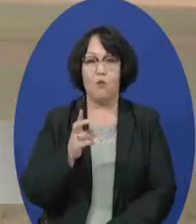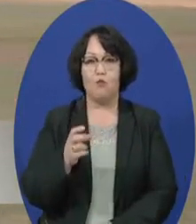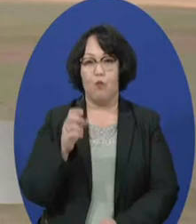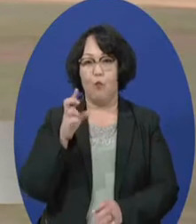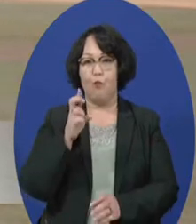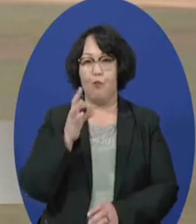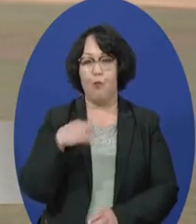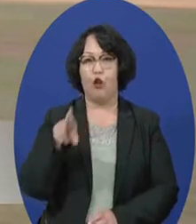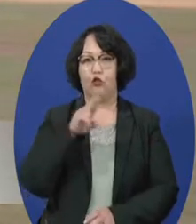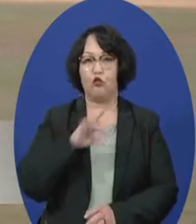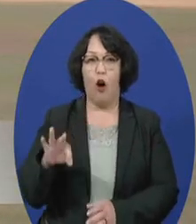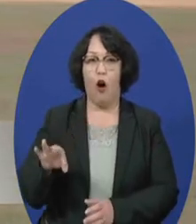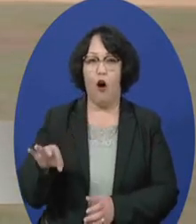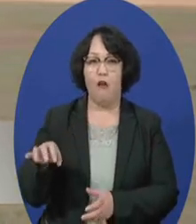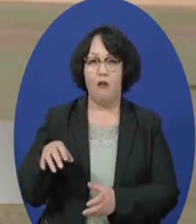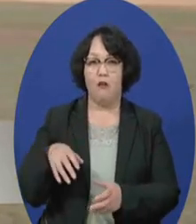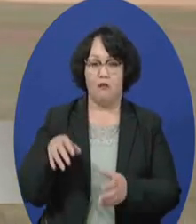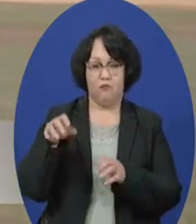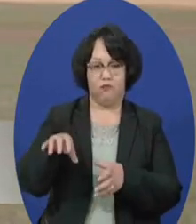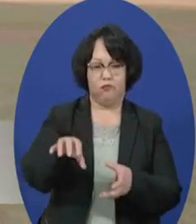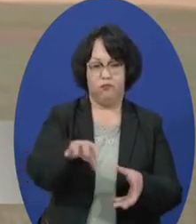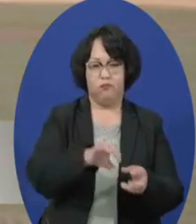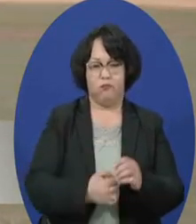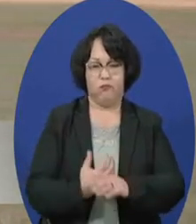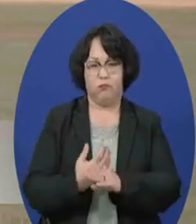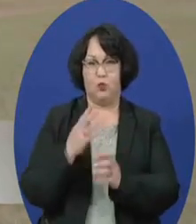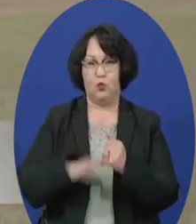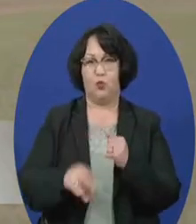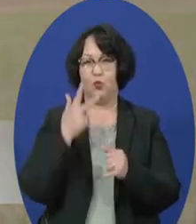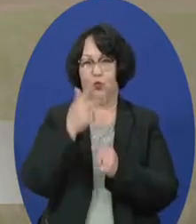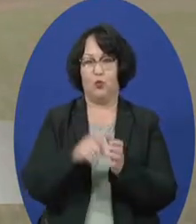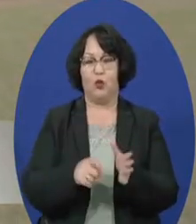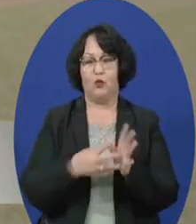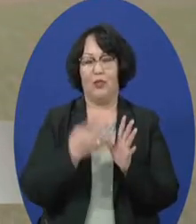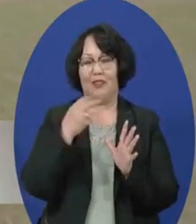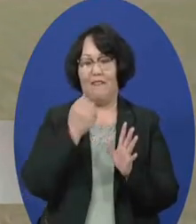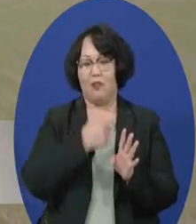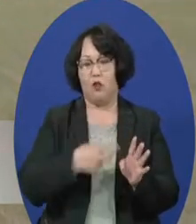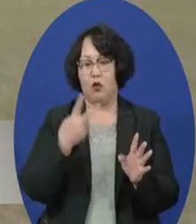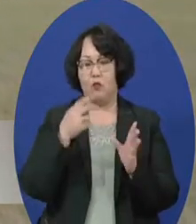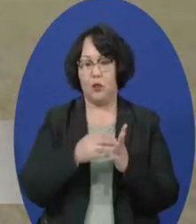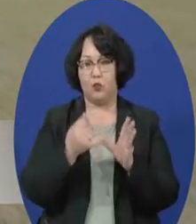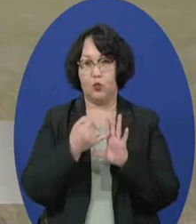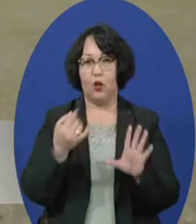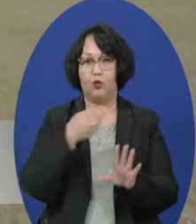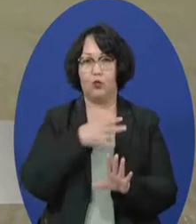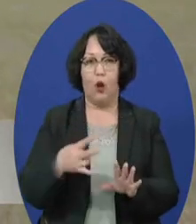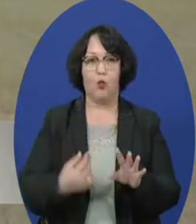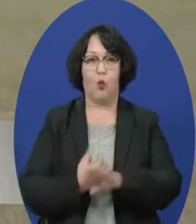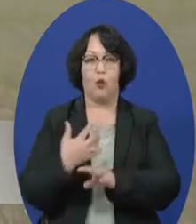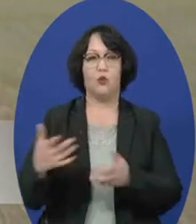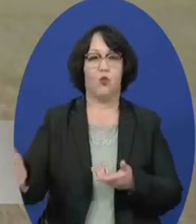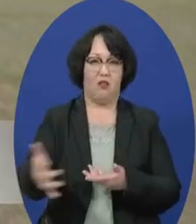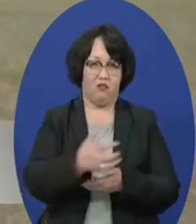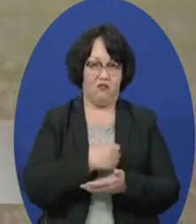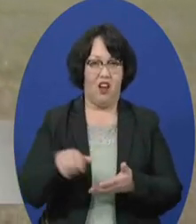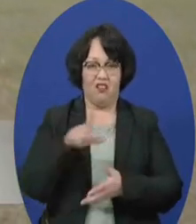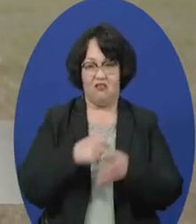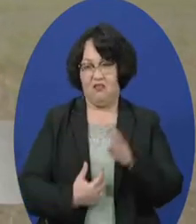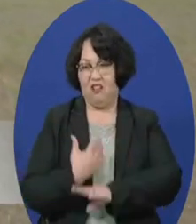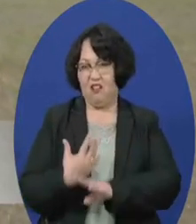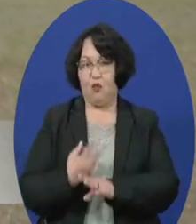үржил шимийг сайжруулснаар сүүлийн 3 жилийн хугацаанд 950-аас 2600 тонн ургац хураан авсан байна. Ийхүү газар